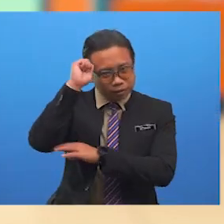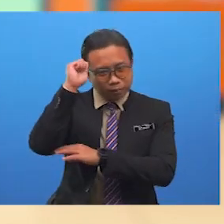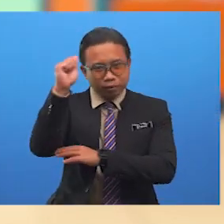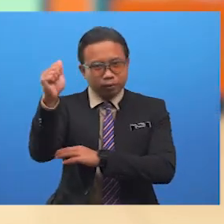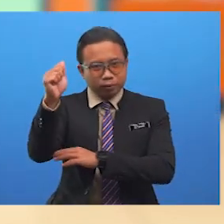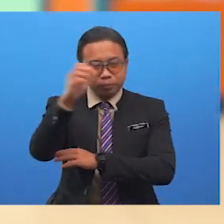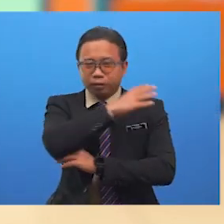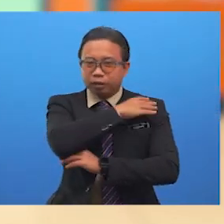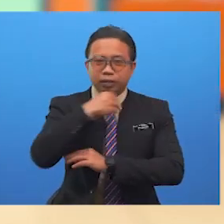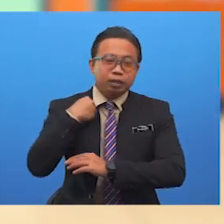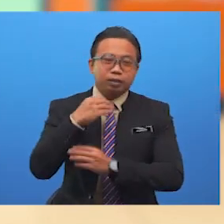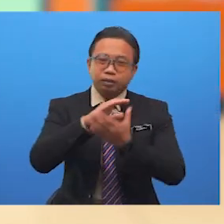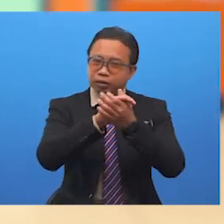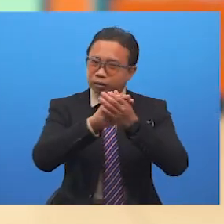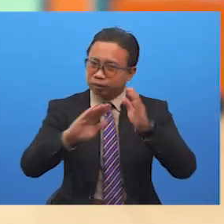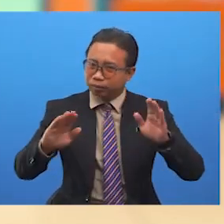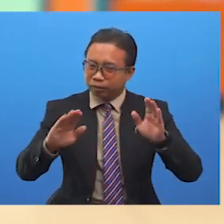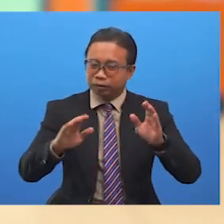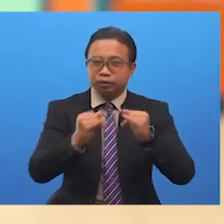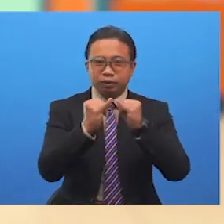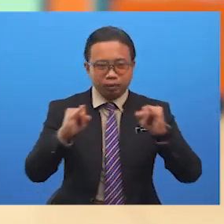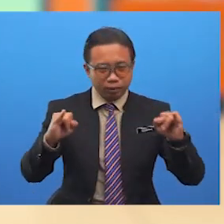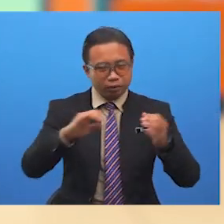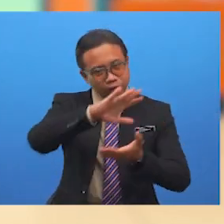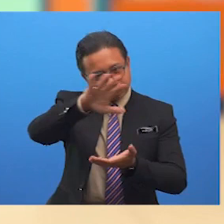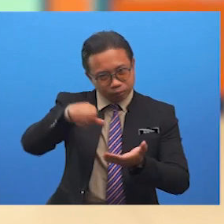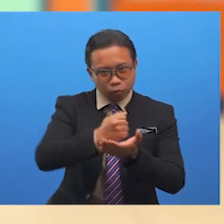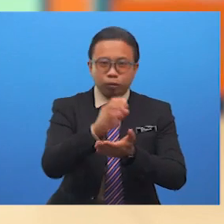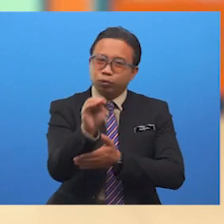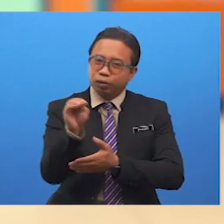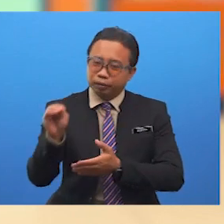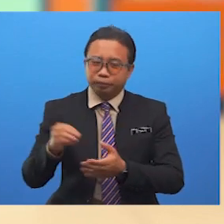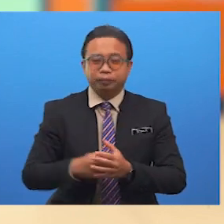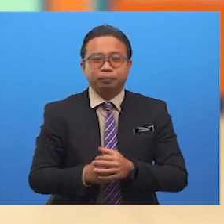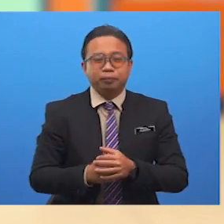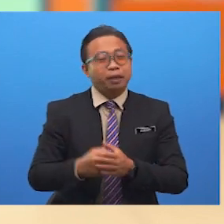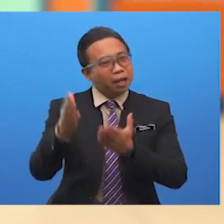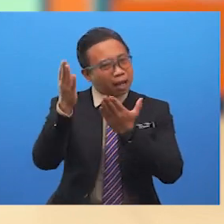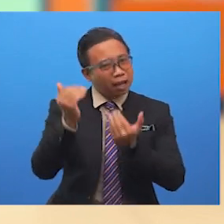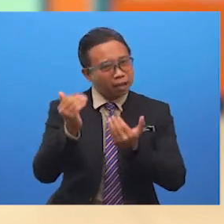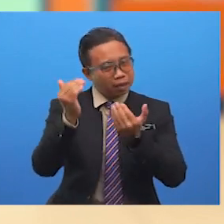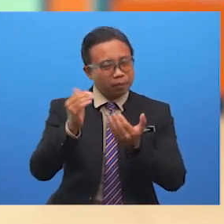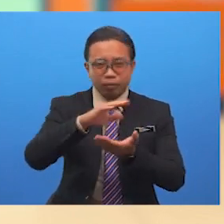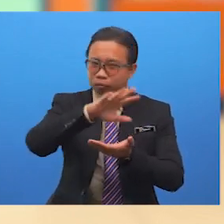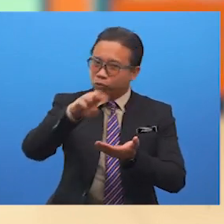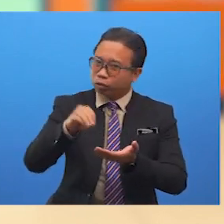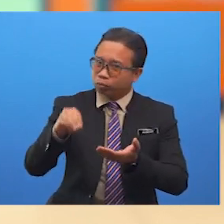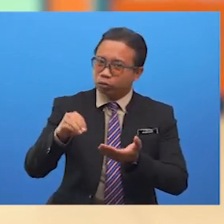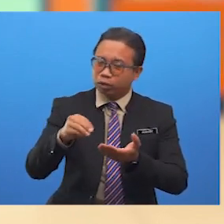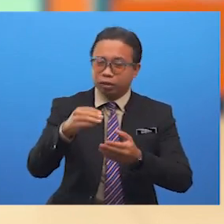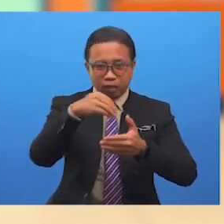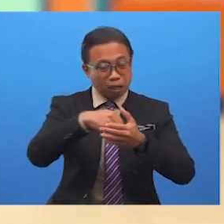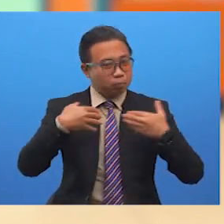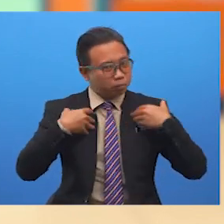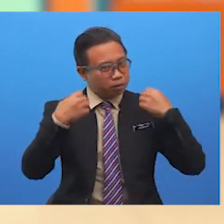Assalamualaikum dan salam sejahtera kepada semua murid diharap murid-murid sentiasa dalam